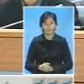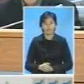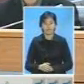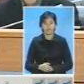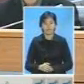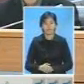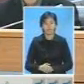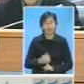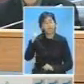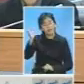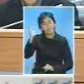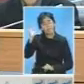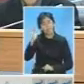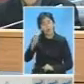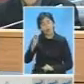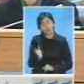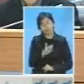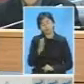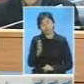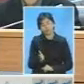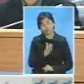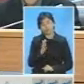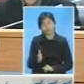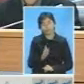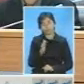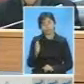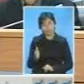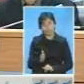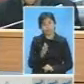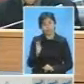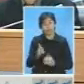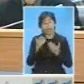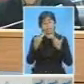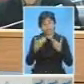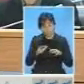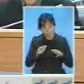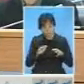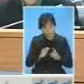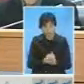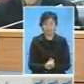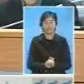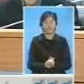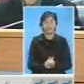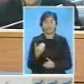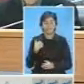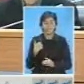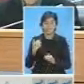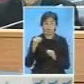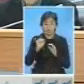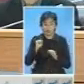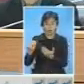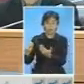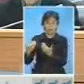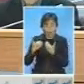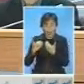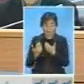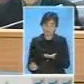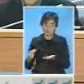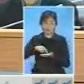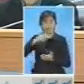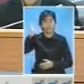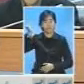ปล่อยให้ผู้อภิปรายไปก่อนเสร็จแล้วเมื่อคุณการุณโหสกุลนี่ถูกพาดพิงแล้วเมื่อถึงคิวเข